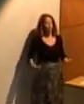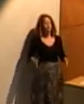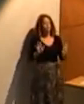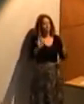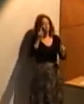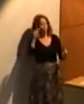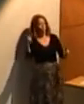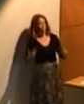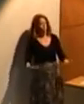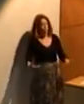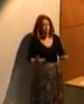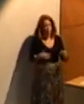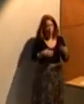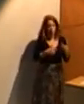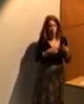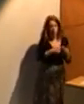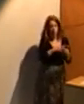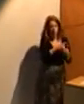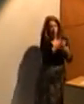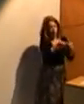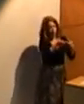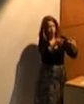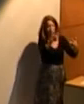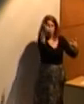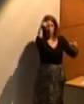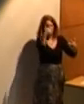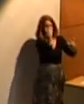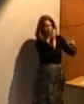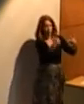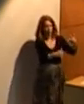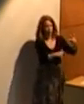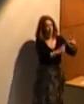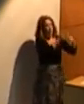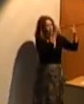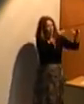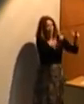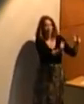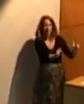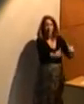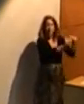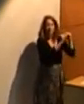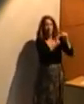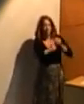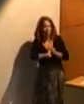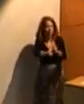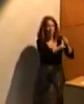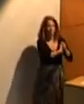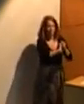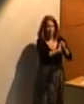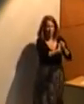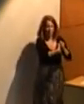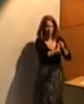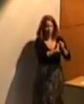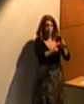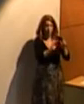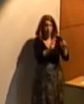delà de notre devise républicaine eh bien on a l'impression que liberté égalité fraternité c'est la responsabilité qui fondent parce que je ne